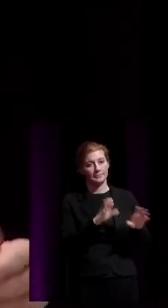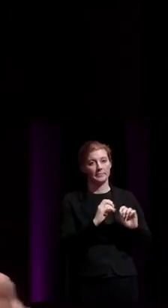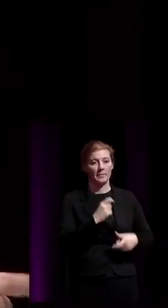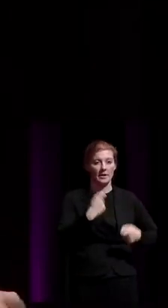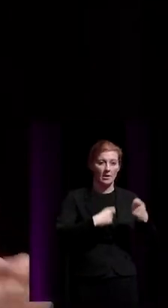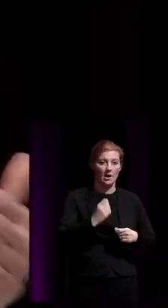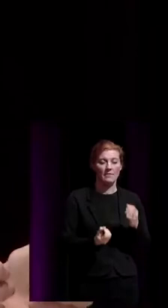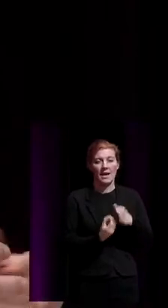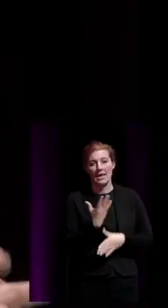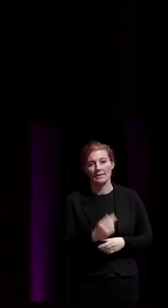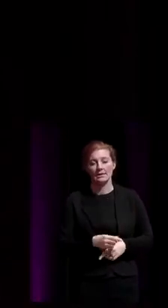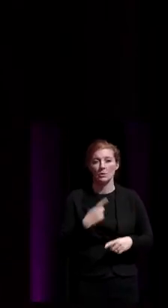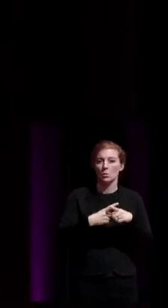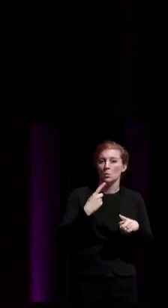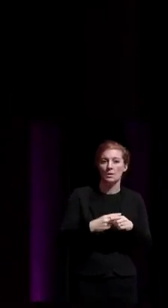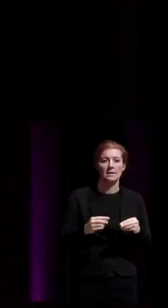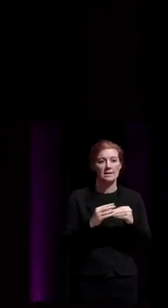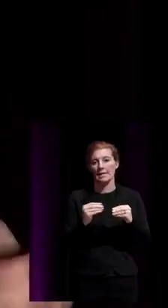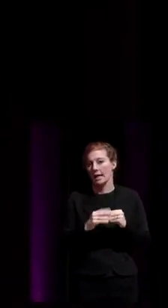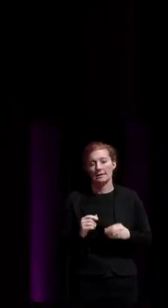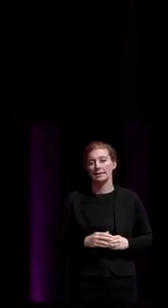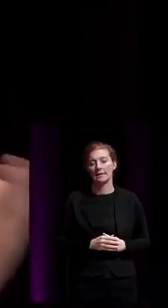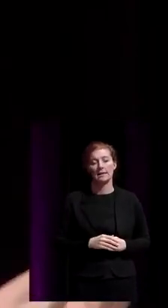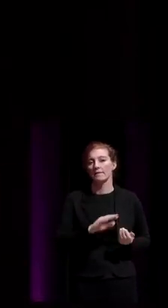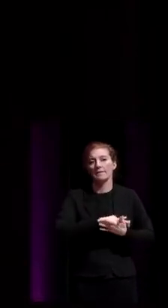godis, snacks och så vidare. Det finns inga skäl där. Man måste